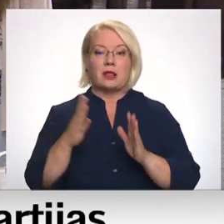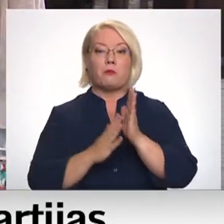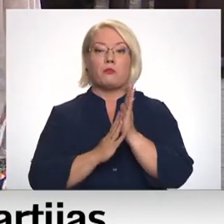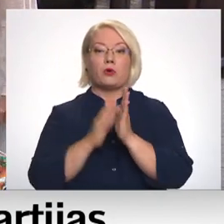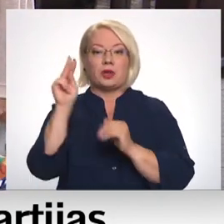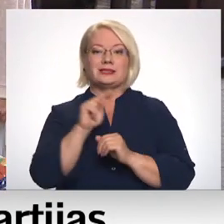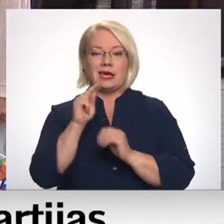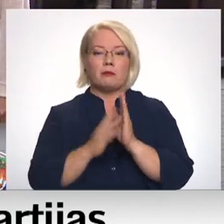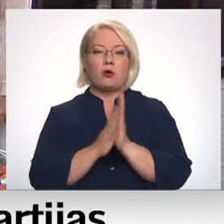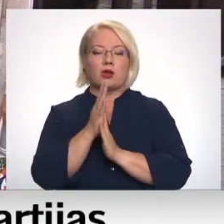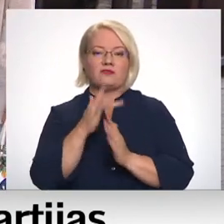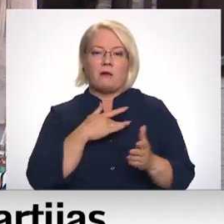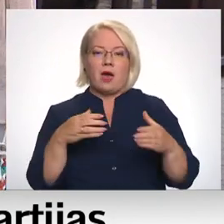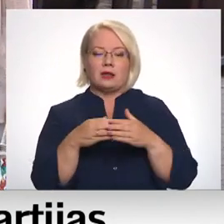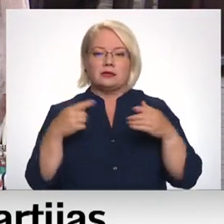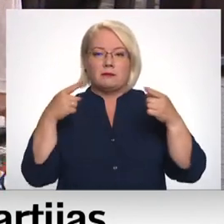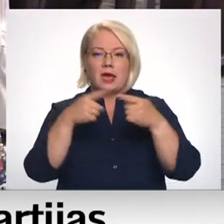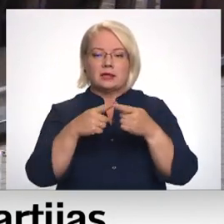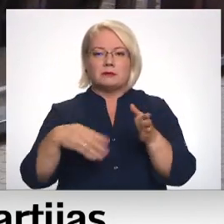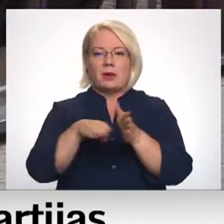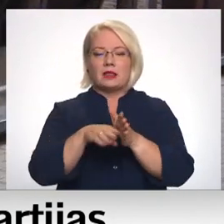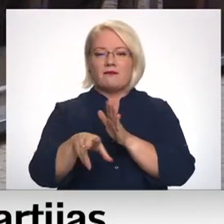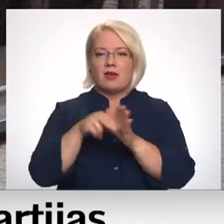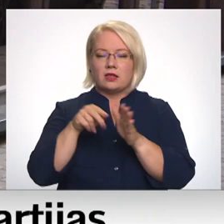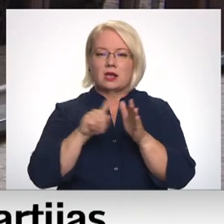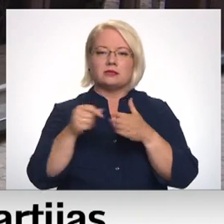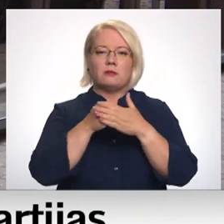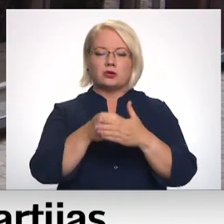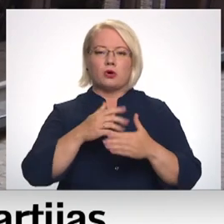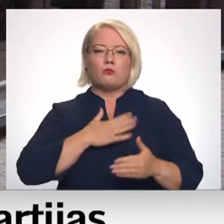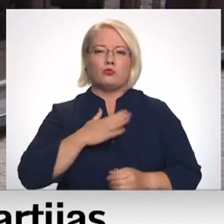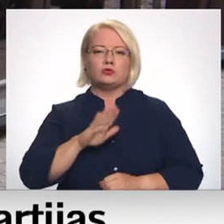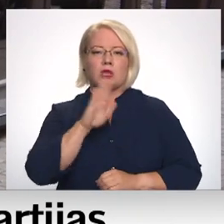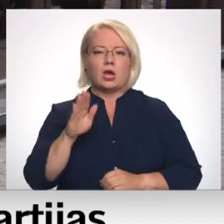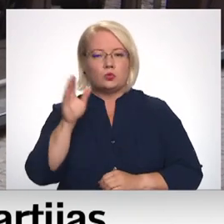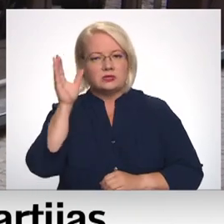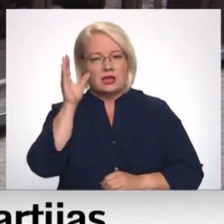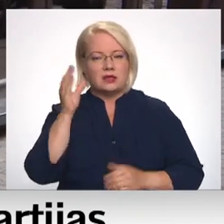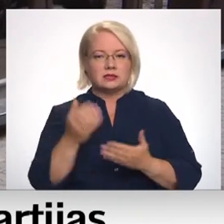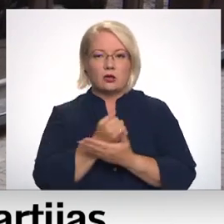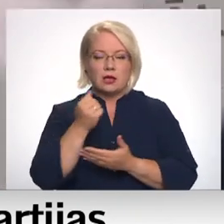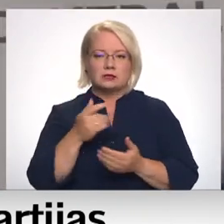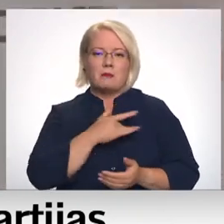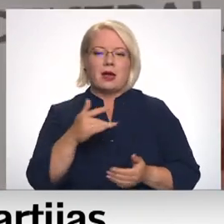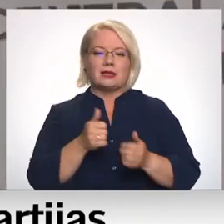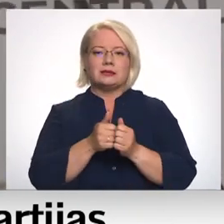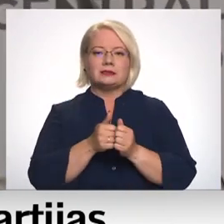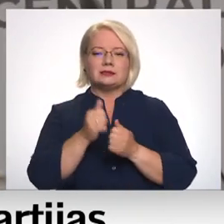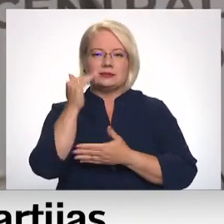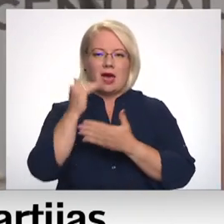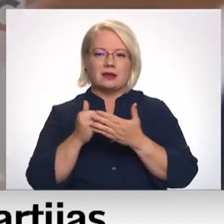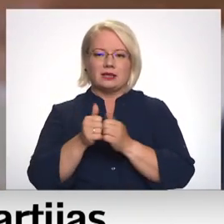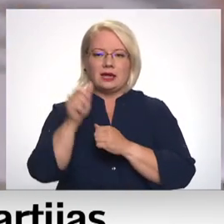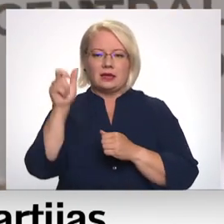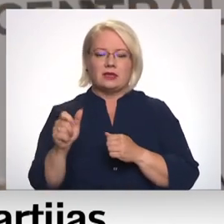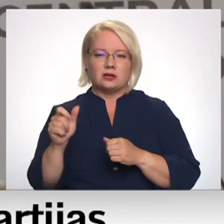mērķis piedaloties vēlēšanās vadīt procesus, kas balstīt uz mūsdienīgas zinātnes sasniegumiem. Partijas saraksta līderis Rīgā, Tehniskās